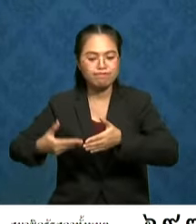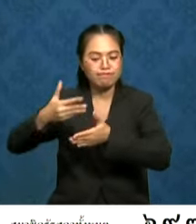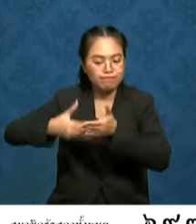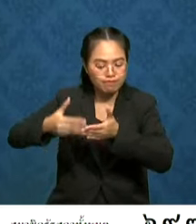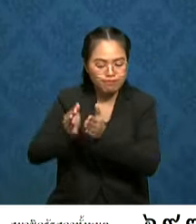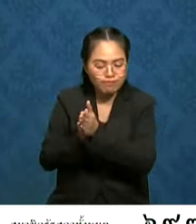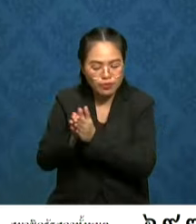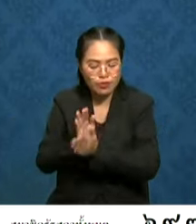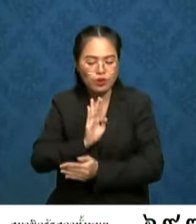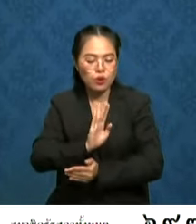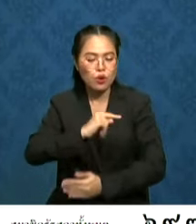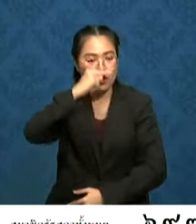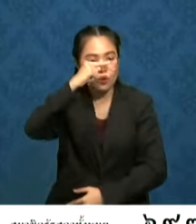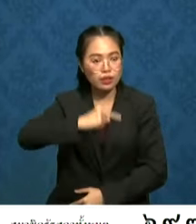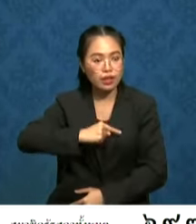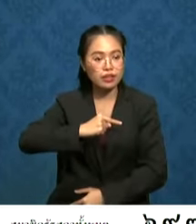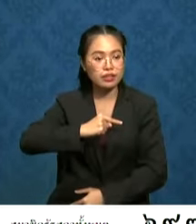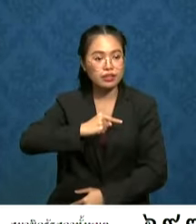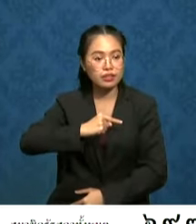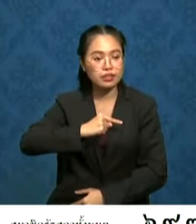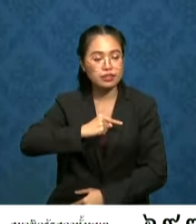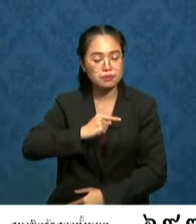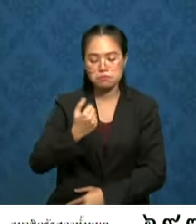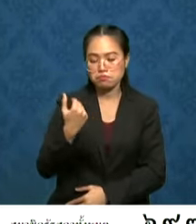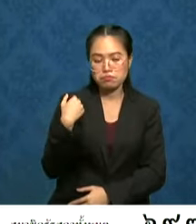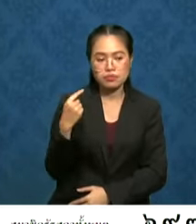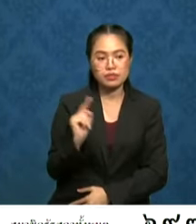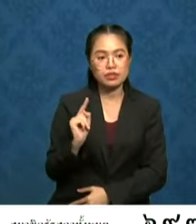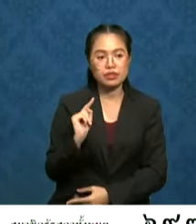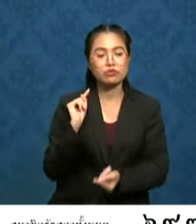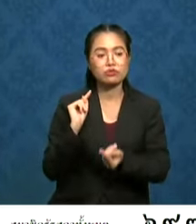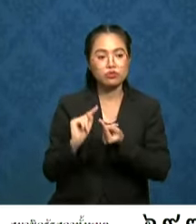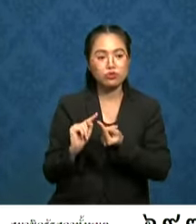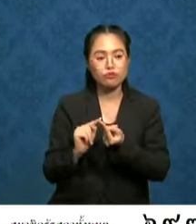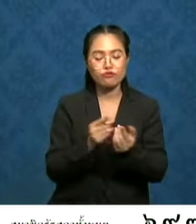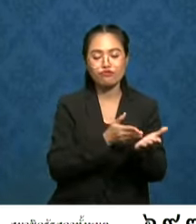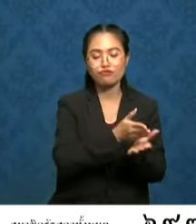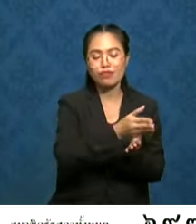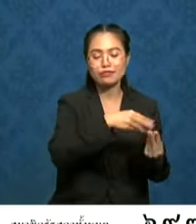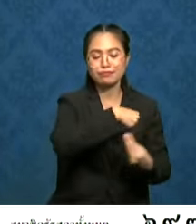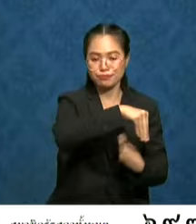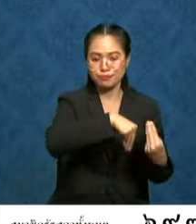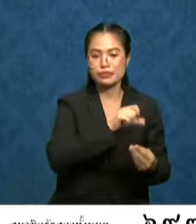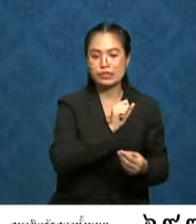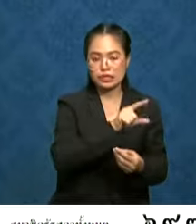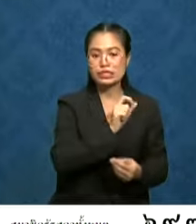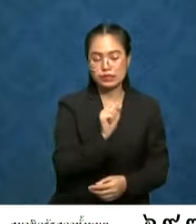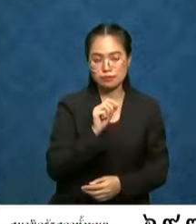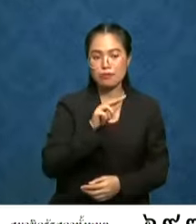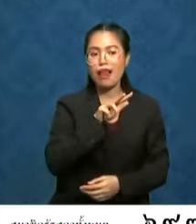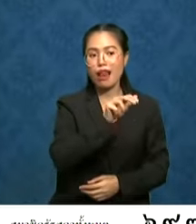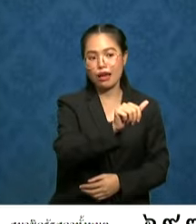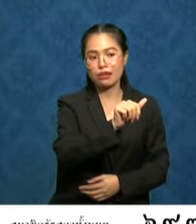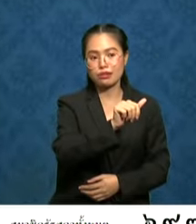ำลังเผชิญอยู่โดยมากแล้วเนี่ยก็จะเป็นในเรื่องของด้านเศรษฐกิจเป็นหลักอย่างไรก็ตาม